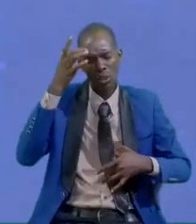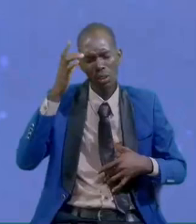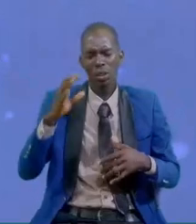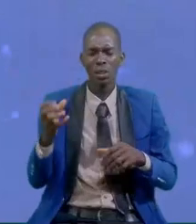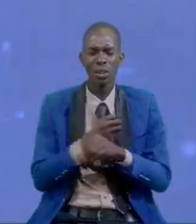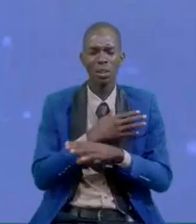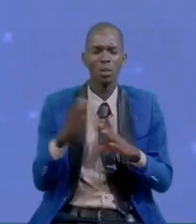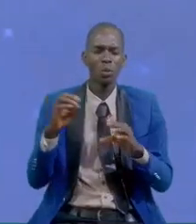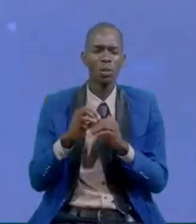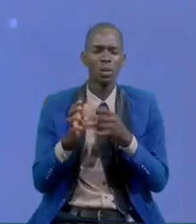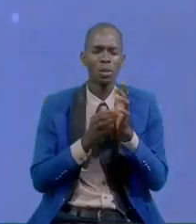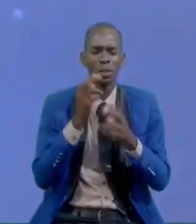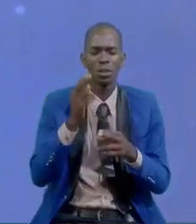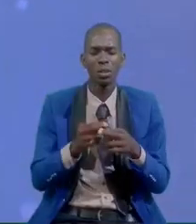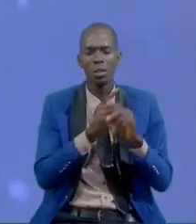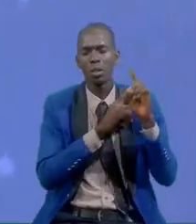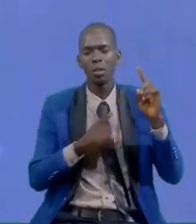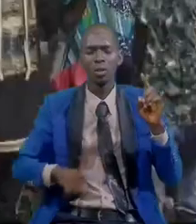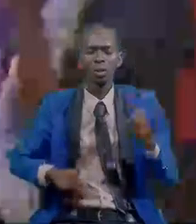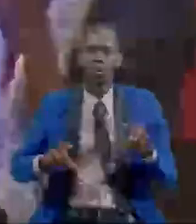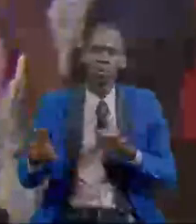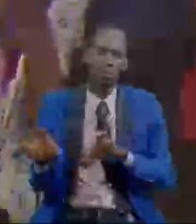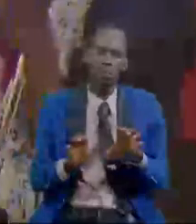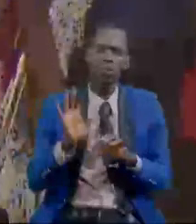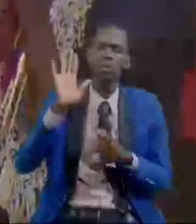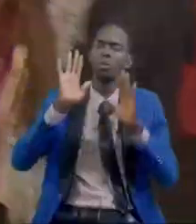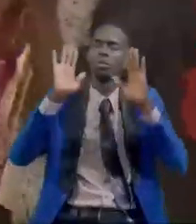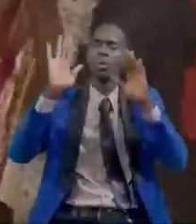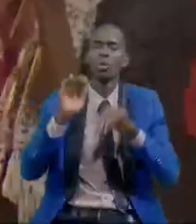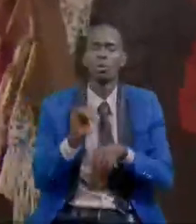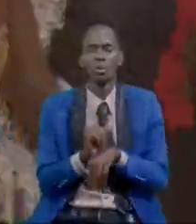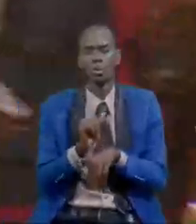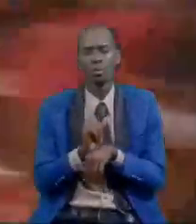disparaissez. Seigneur, confirme le miracle.